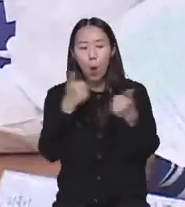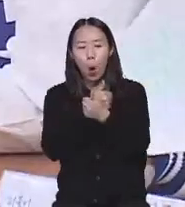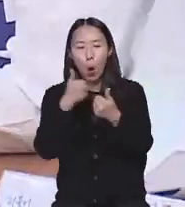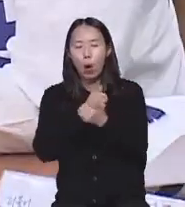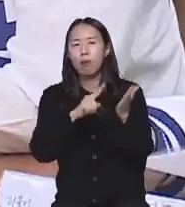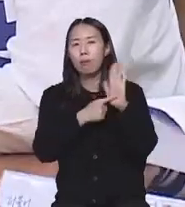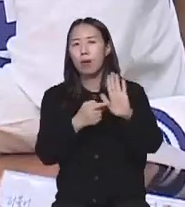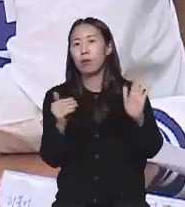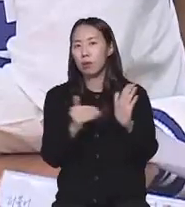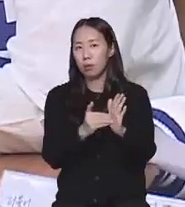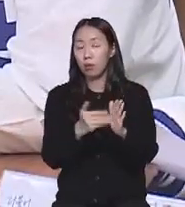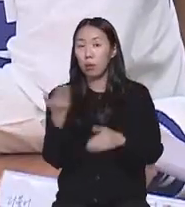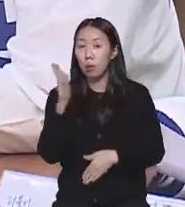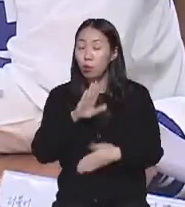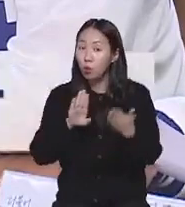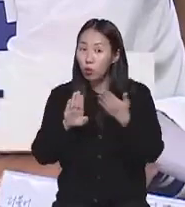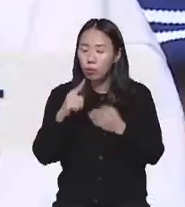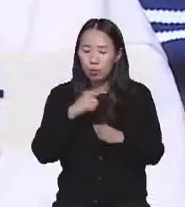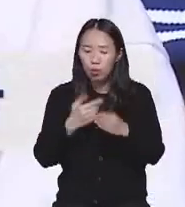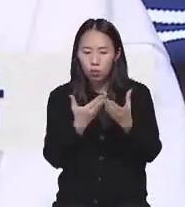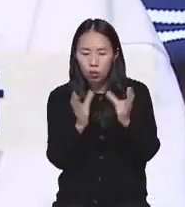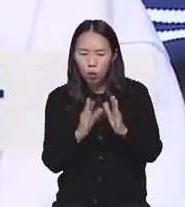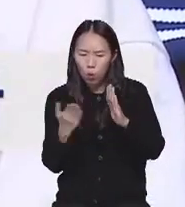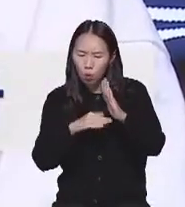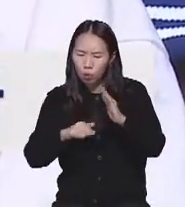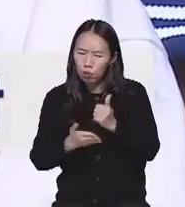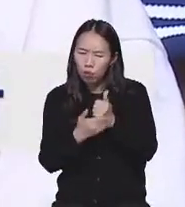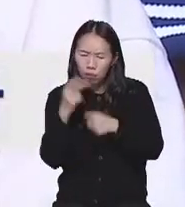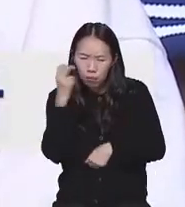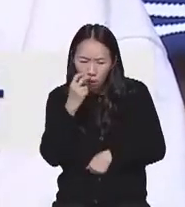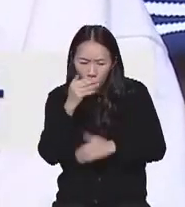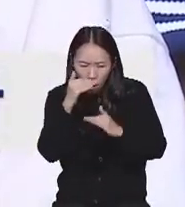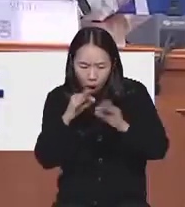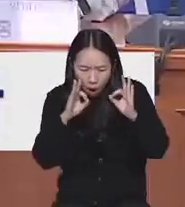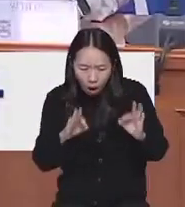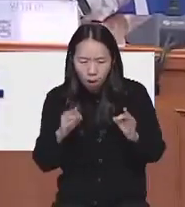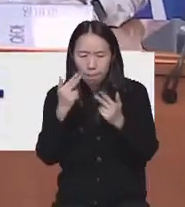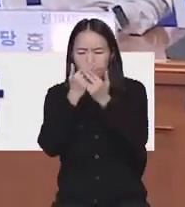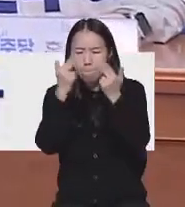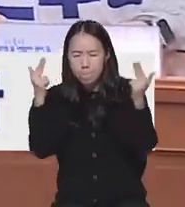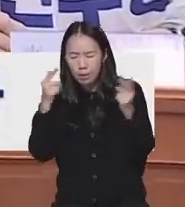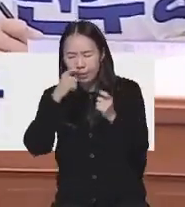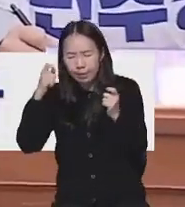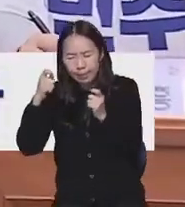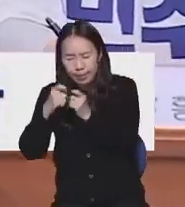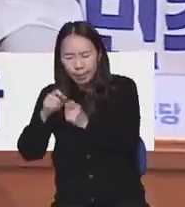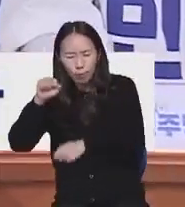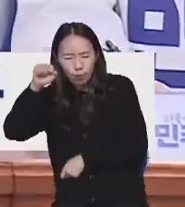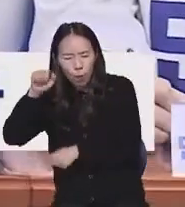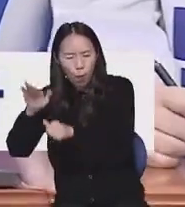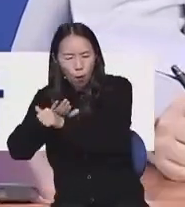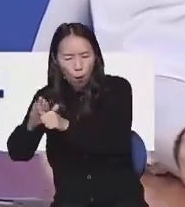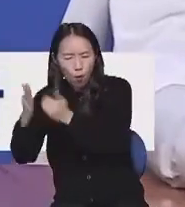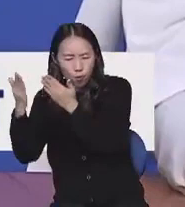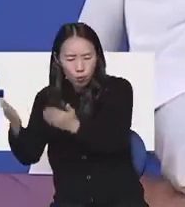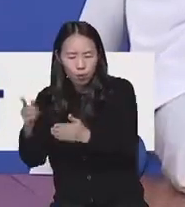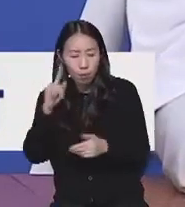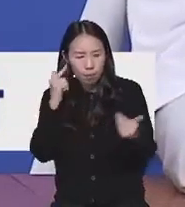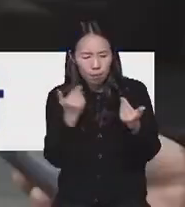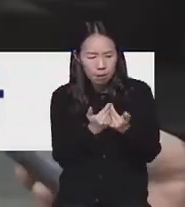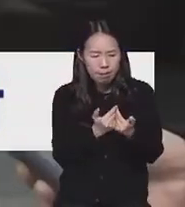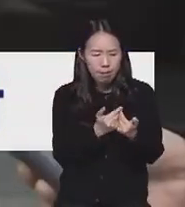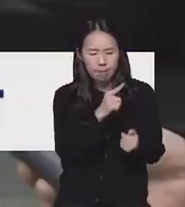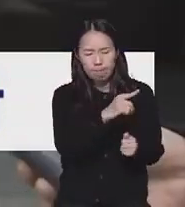대표. 그러나 이후 민주당의 공천심사는 친명 밀어주기와 비명 찍어내기로 점철되고 있다는 불만이